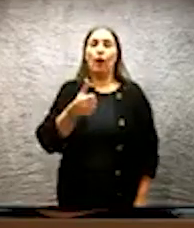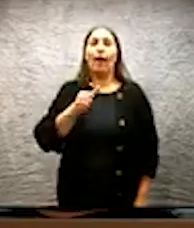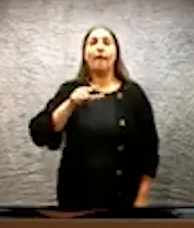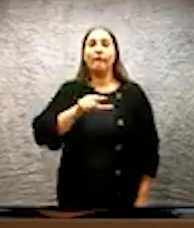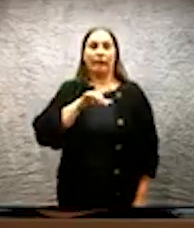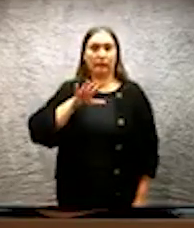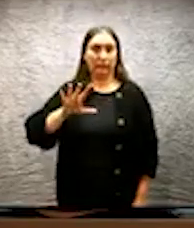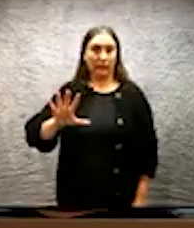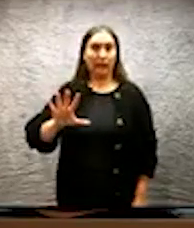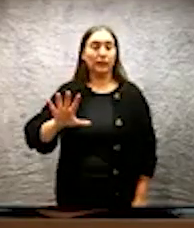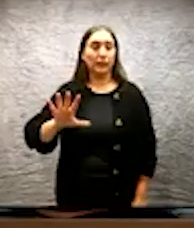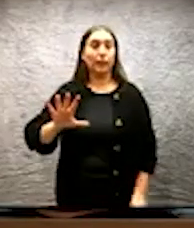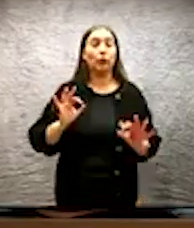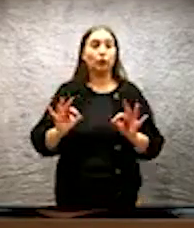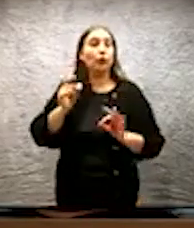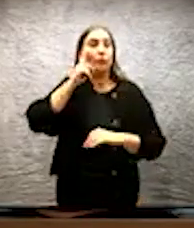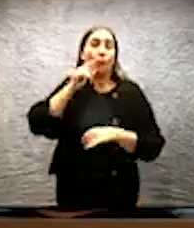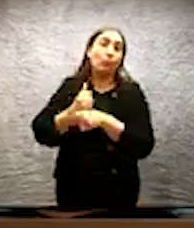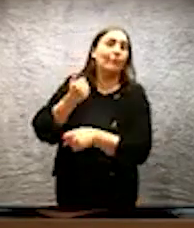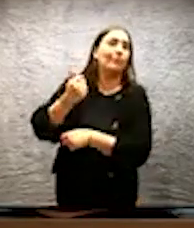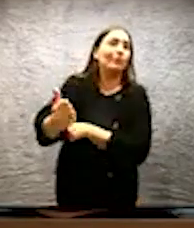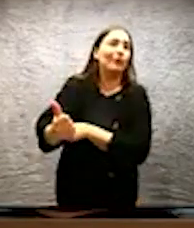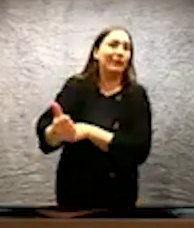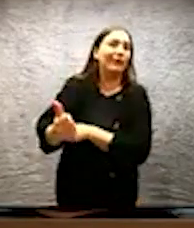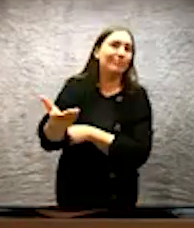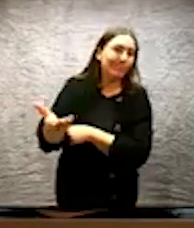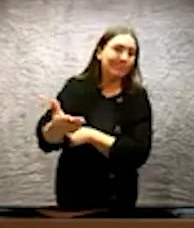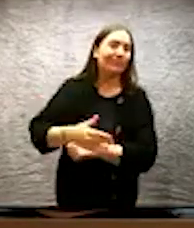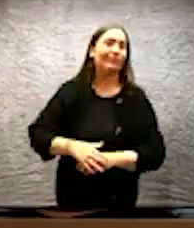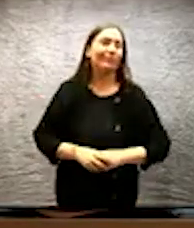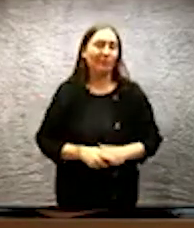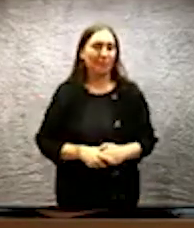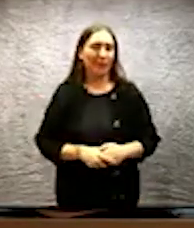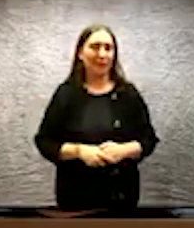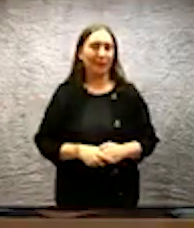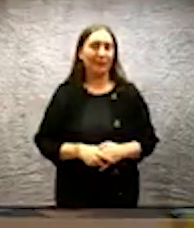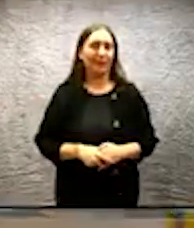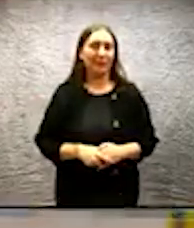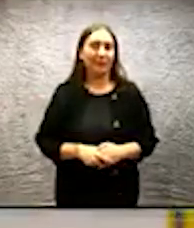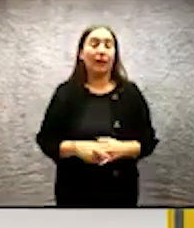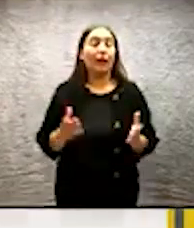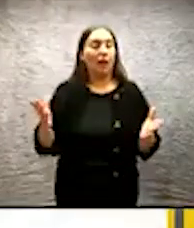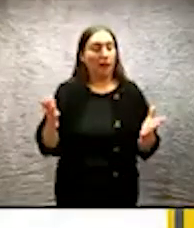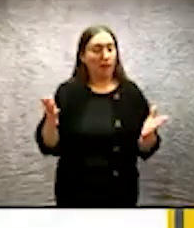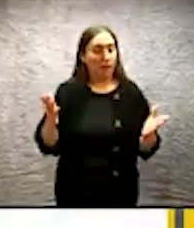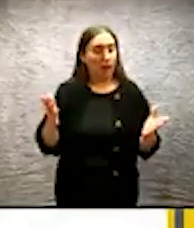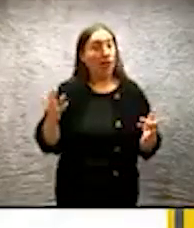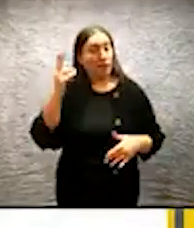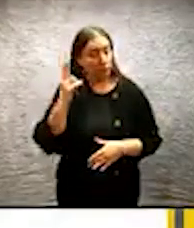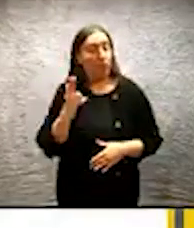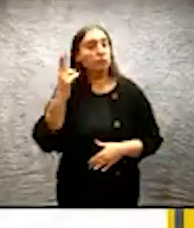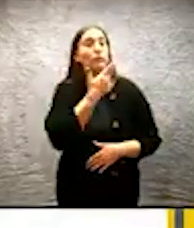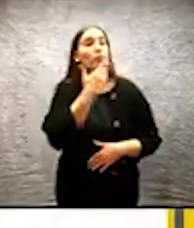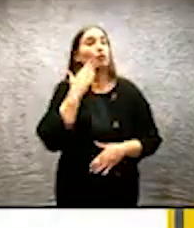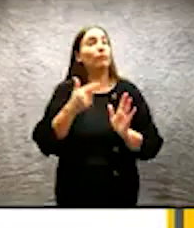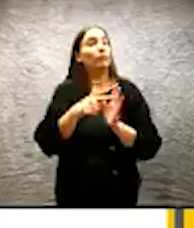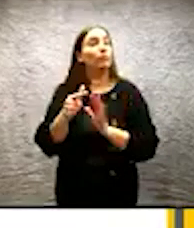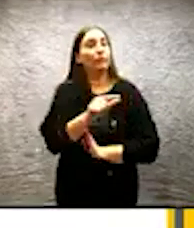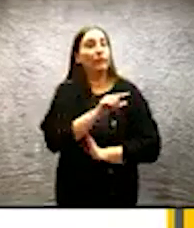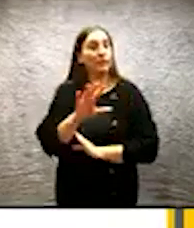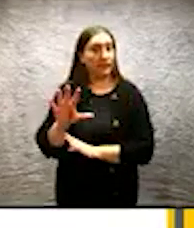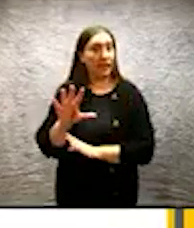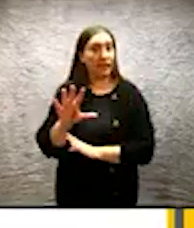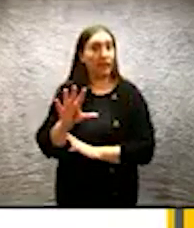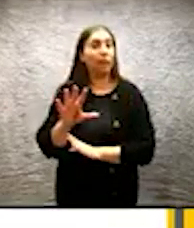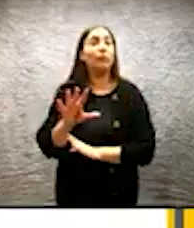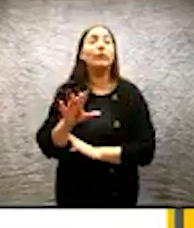101-25, puisque c'est pour l'année prochaine. Hein, ça démarrera donc en janvier 2025 et